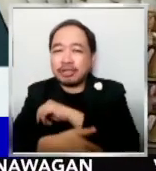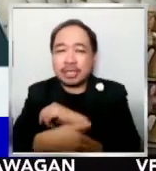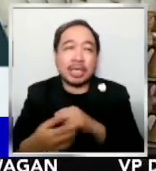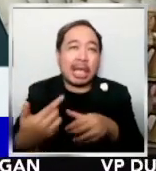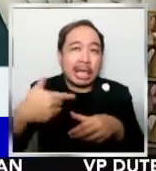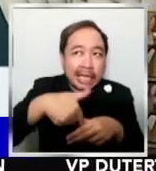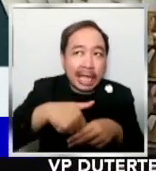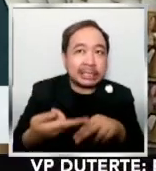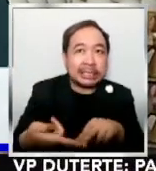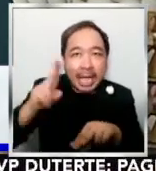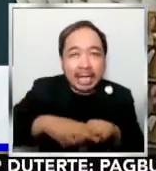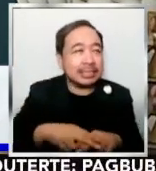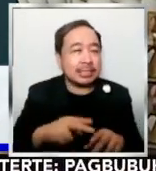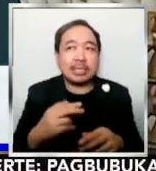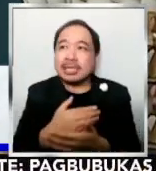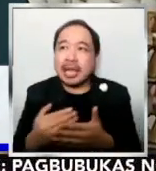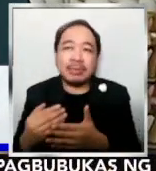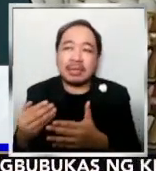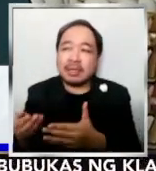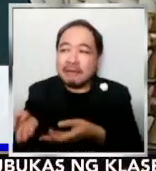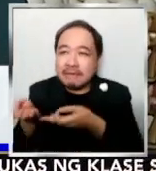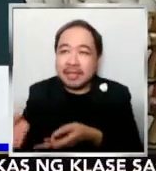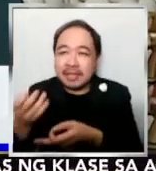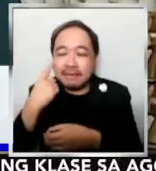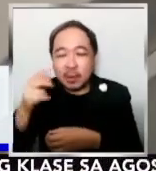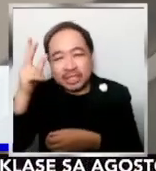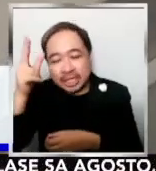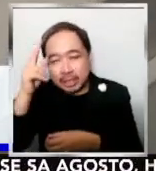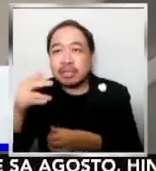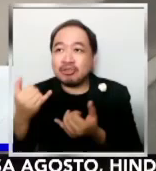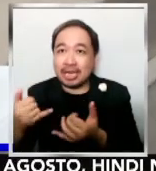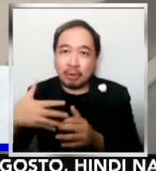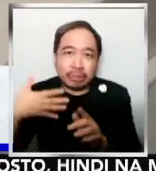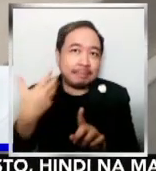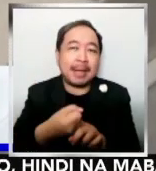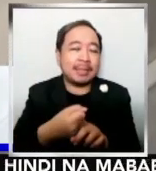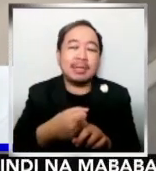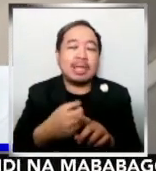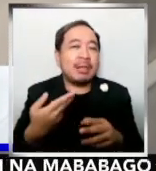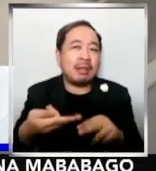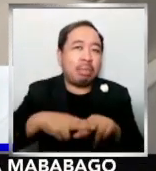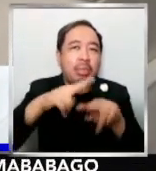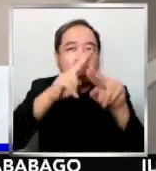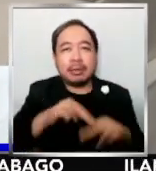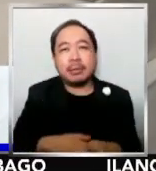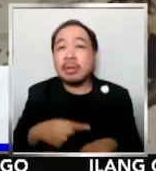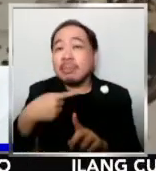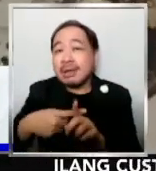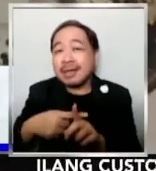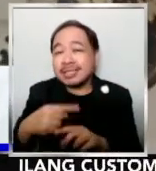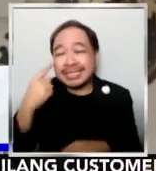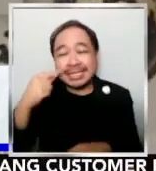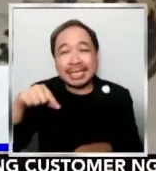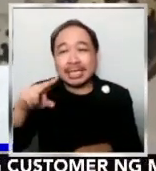taas ng pigs, ganun. Yun ang mga dahilan kung ba't tumaas ang itlog. Pati quail eggs daw sa naturang tindahan, nagmahal